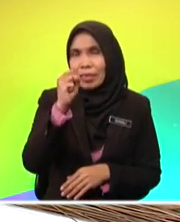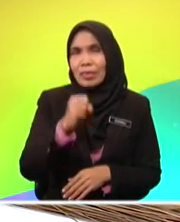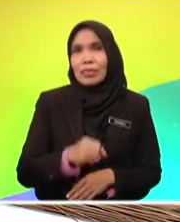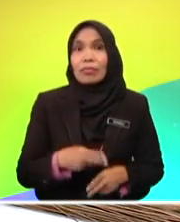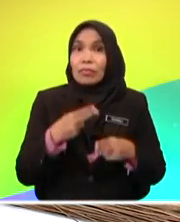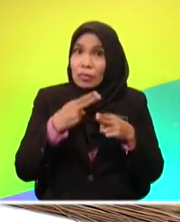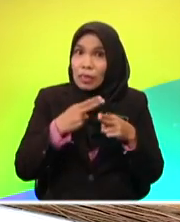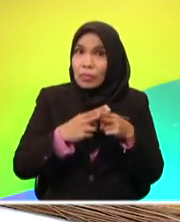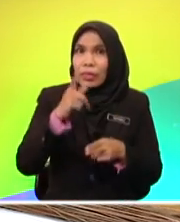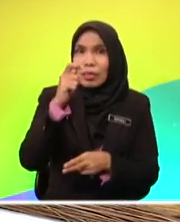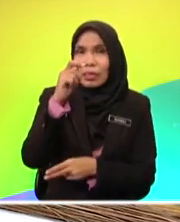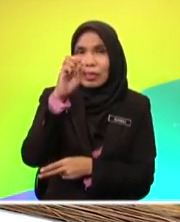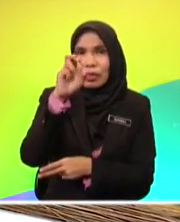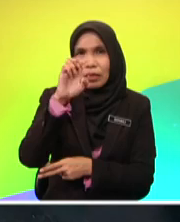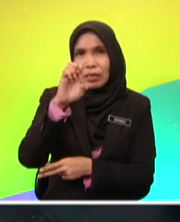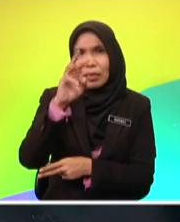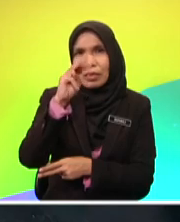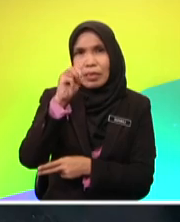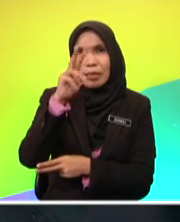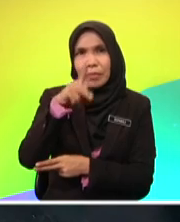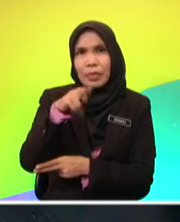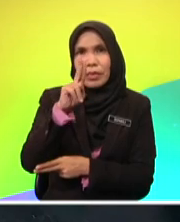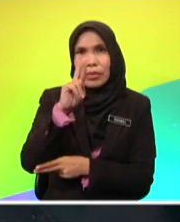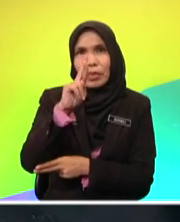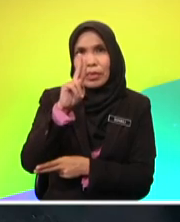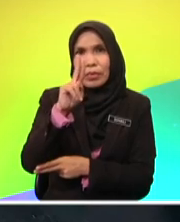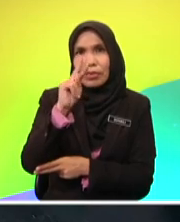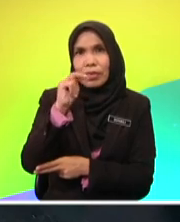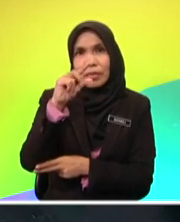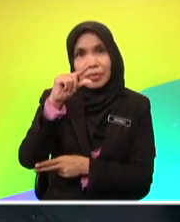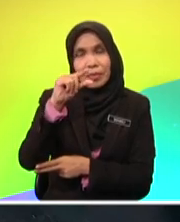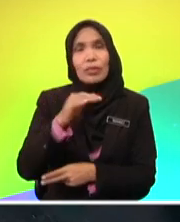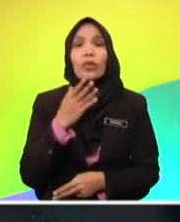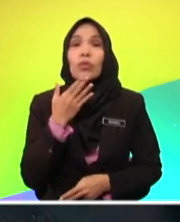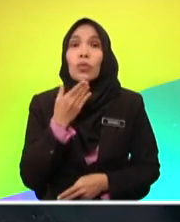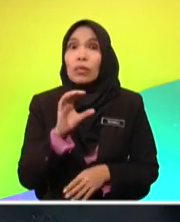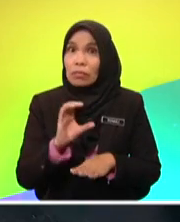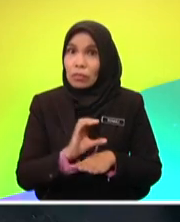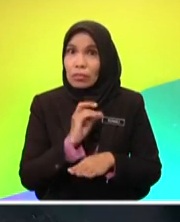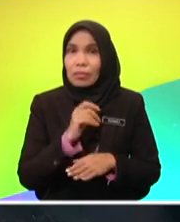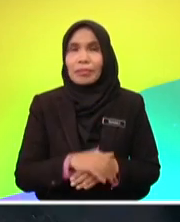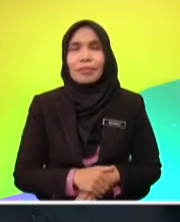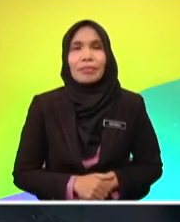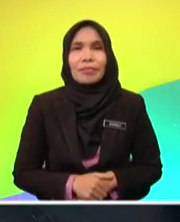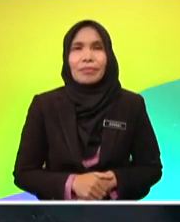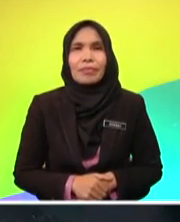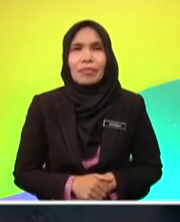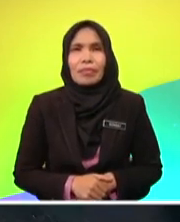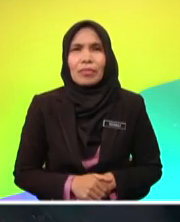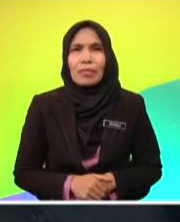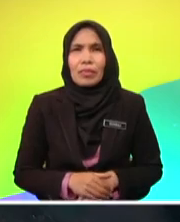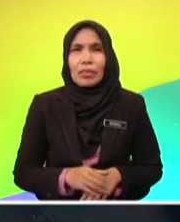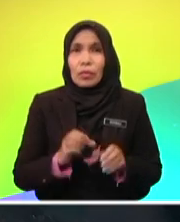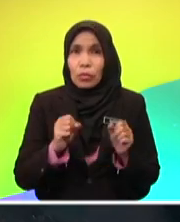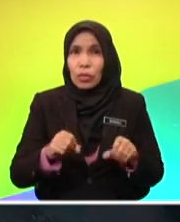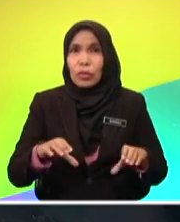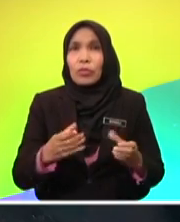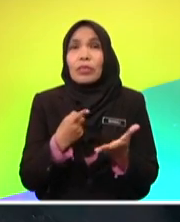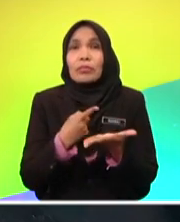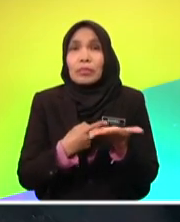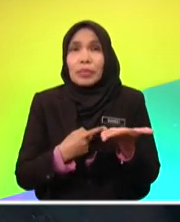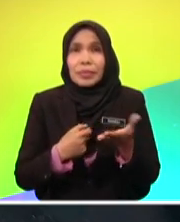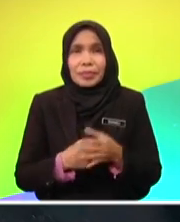tempurung. Warna apa? Warna coklat. Warna coklat. Agak-agaknya tempurung kelapa kita boleh buat apa Kak Rina?